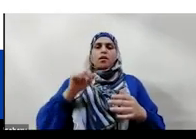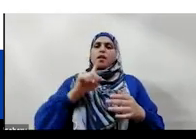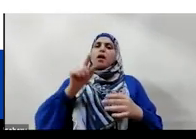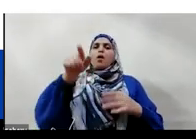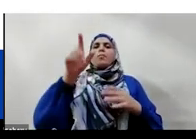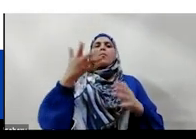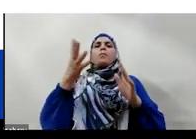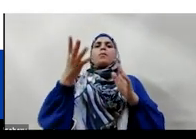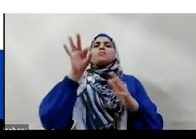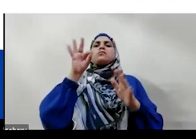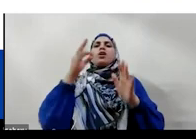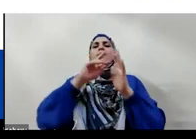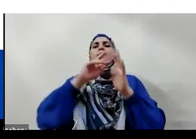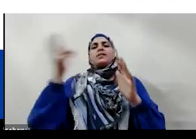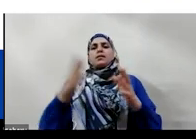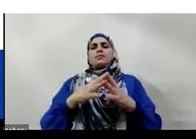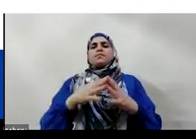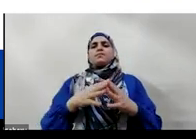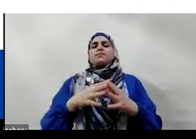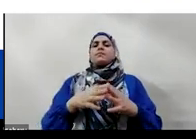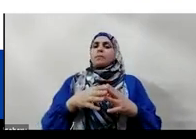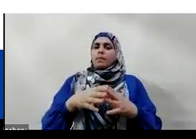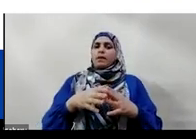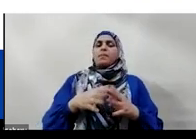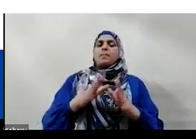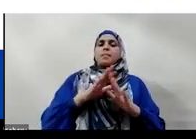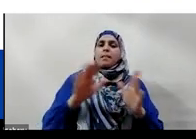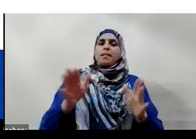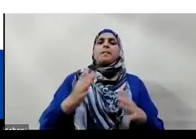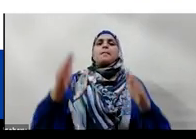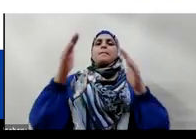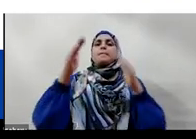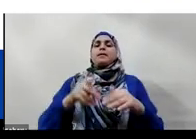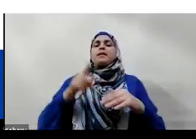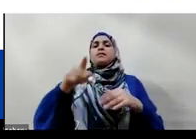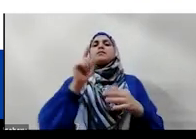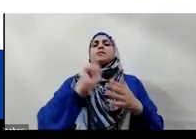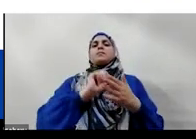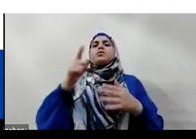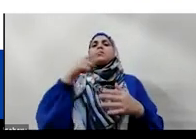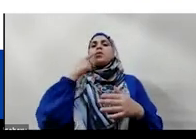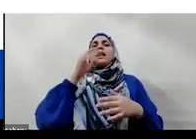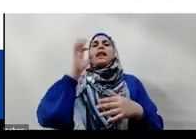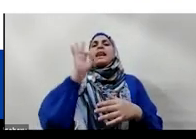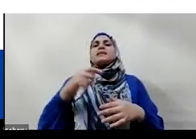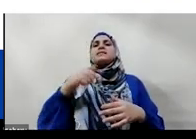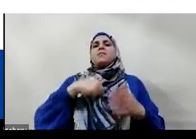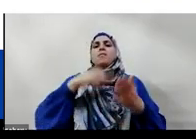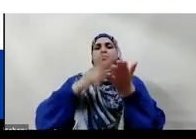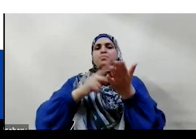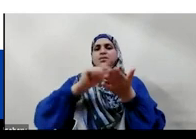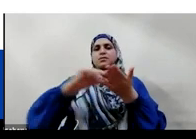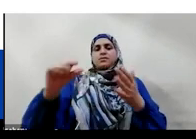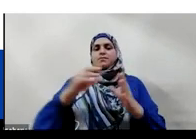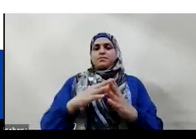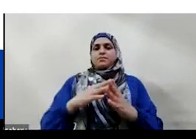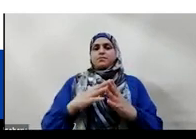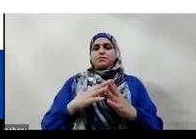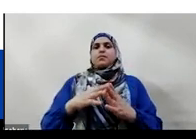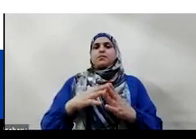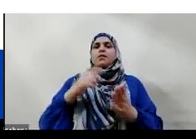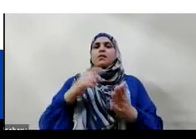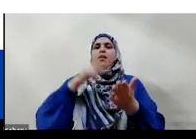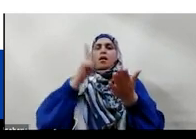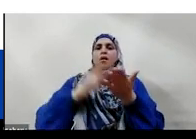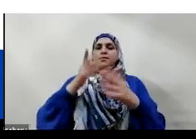الجزئية اللي بعدها بيبقى الـ Authorization of Release of Information، بيقول لي هنا إن أنا محتاج إن أنا أمضي، ولما أجي أمضي على